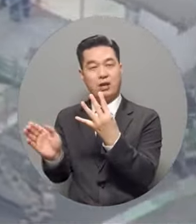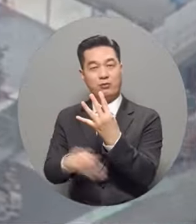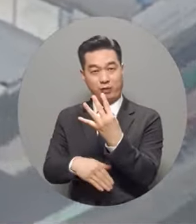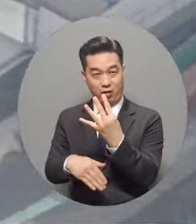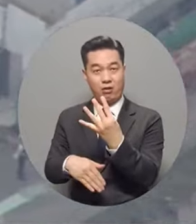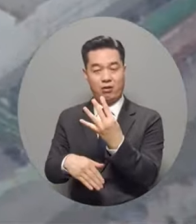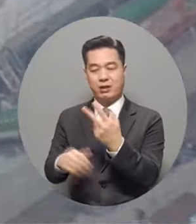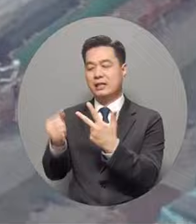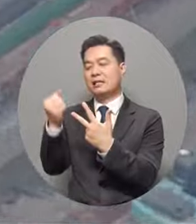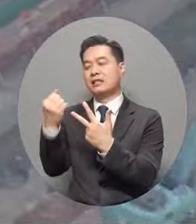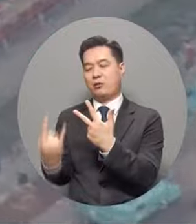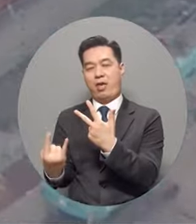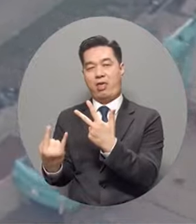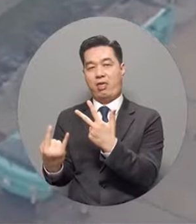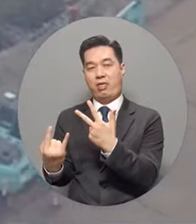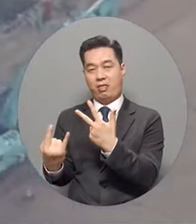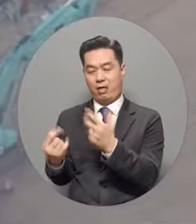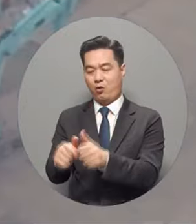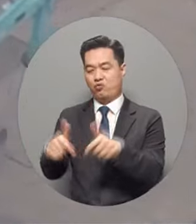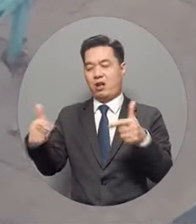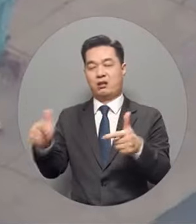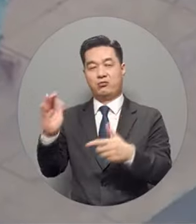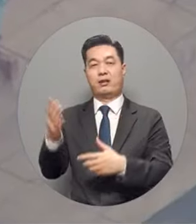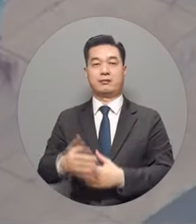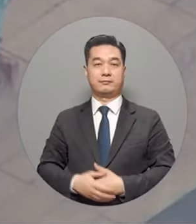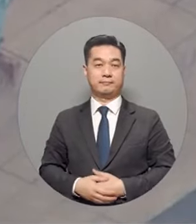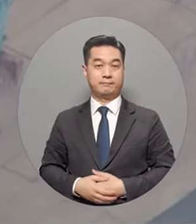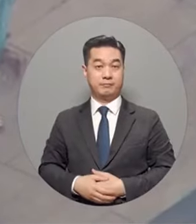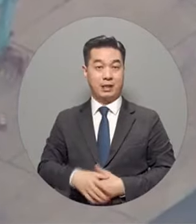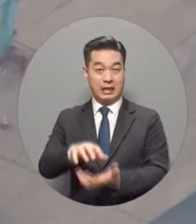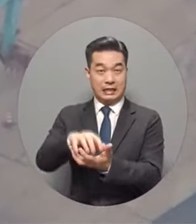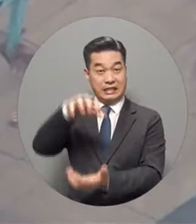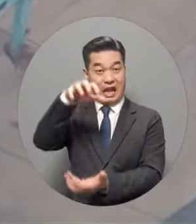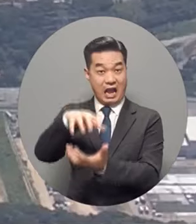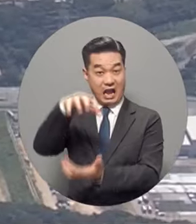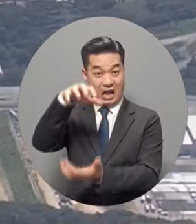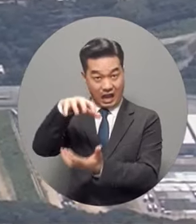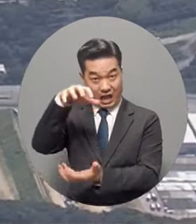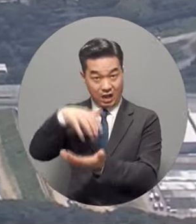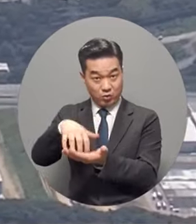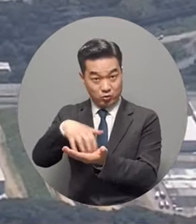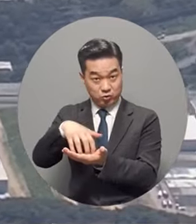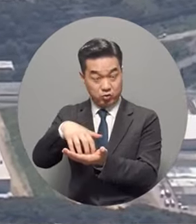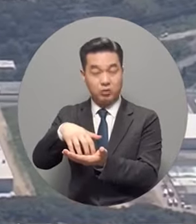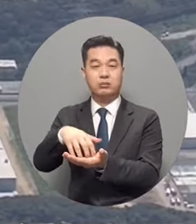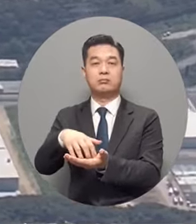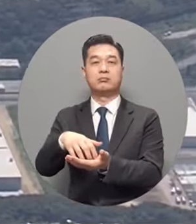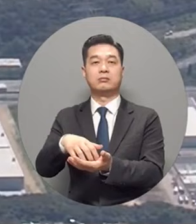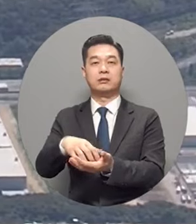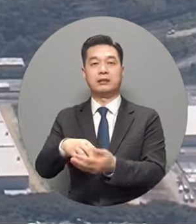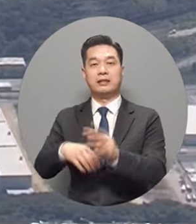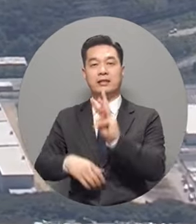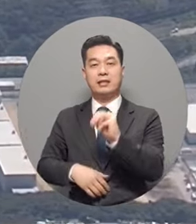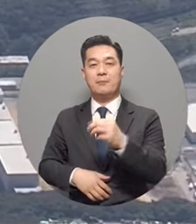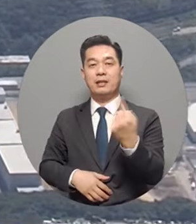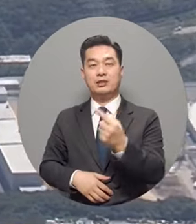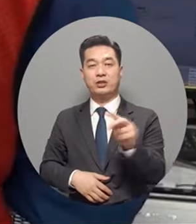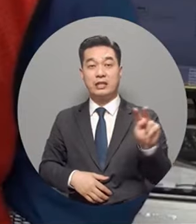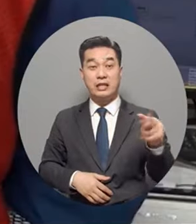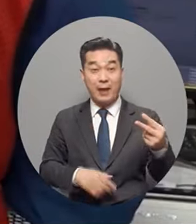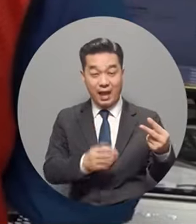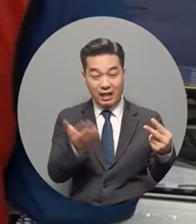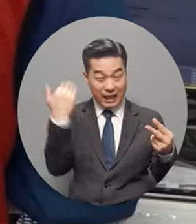방류 계획에선 7차례로 횟수가 늘어나고 방류되는 오염수 총량도 약 3만